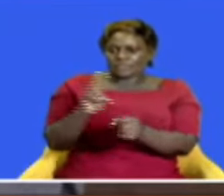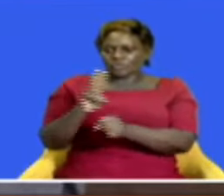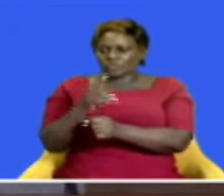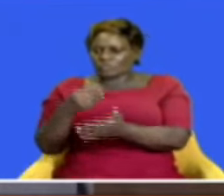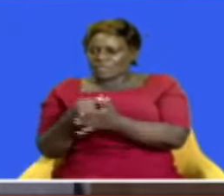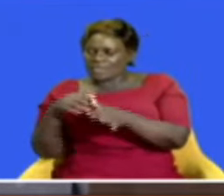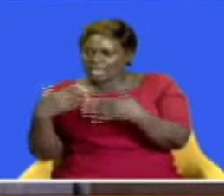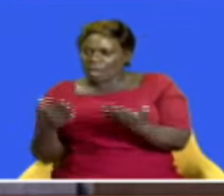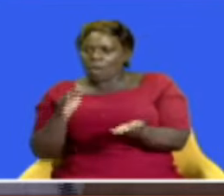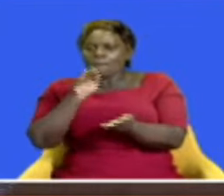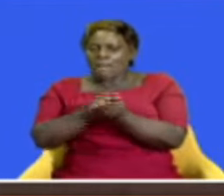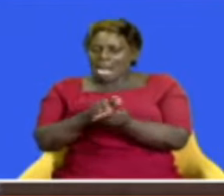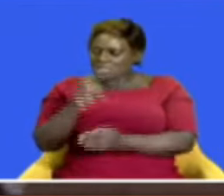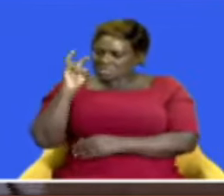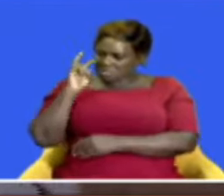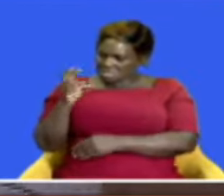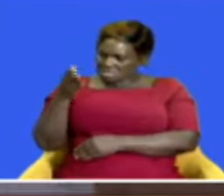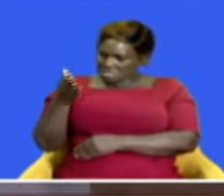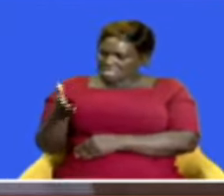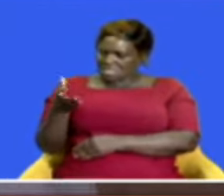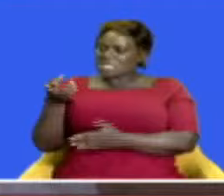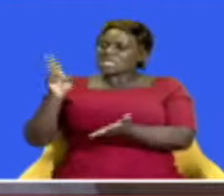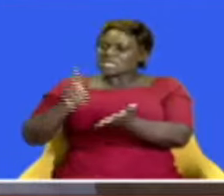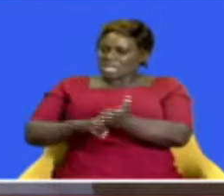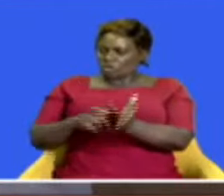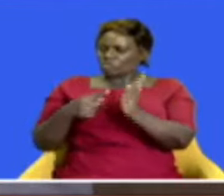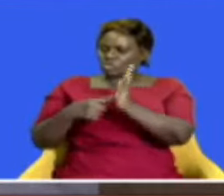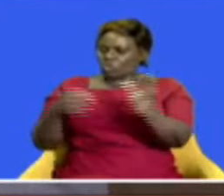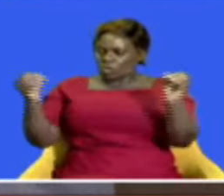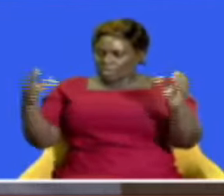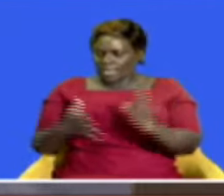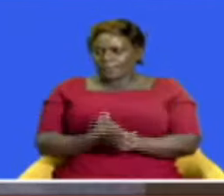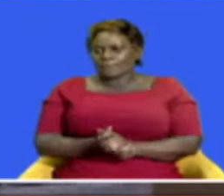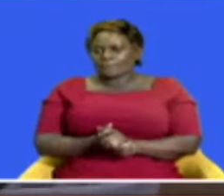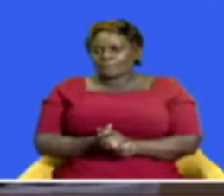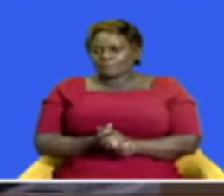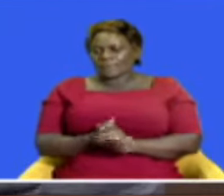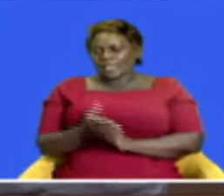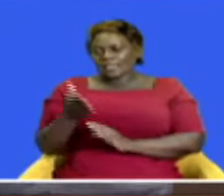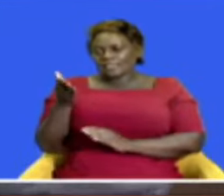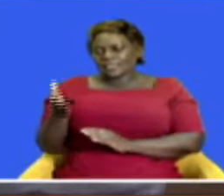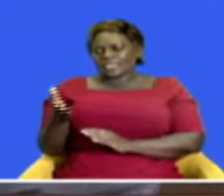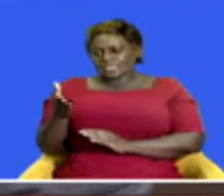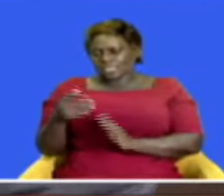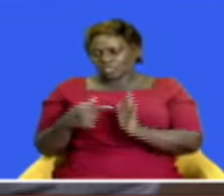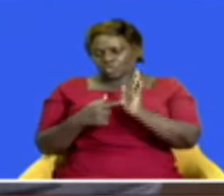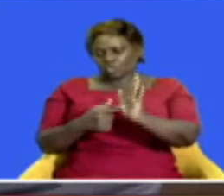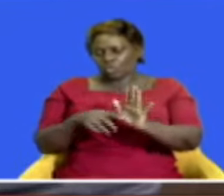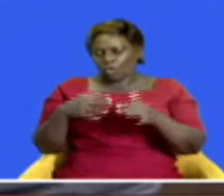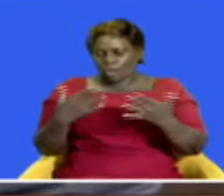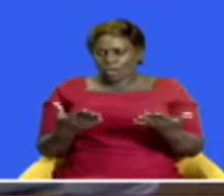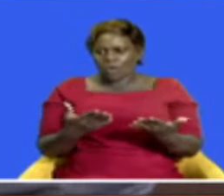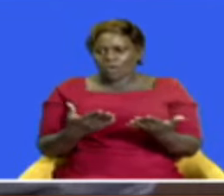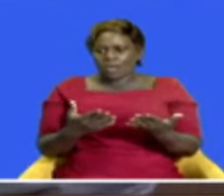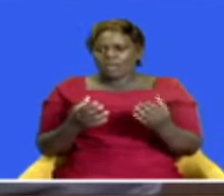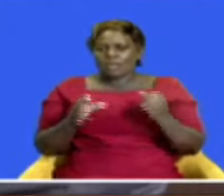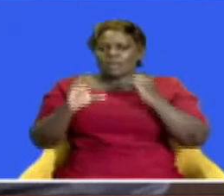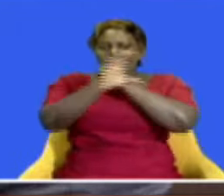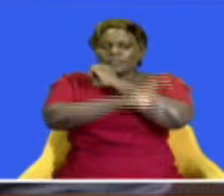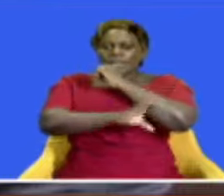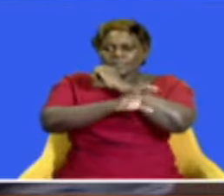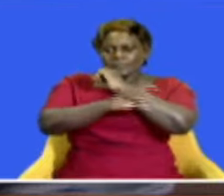pesa, banki inaweza ona kwa sababu hiyo kuna rekodi ya kuonyesha hivyo. Na hiyo inaonyesha kwamba nchi ya